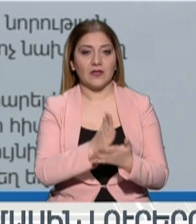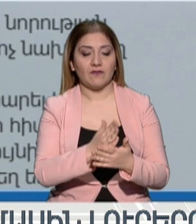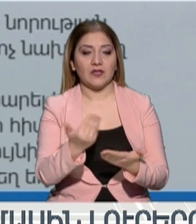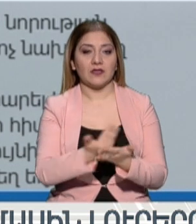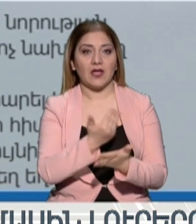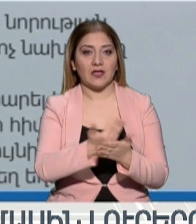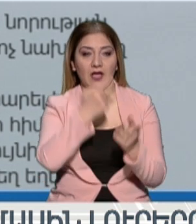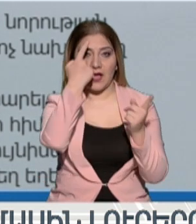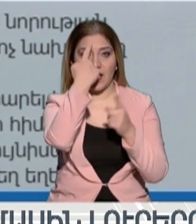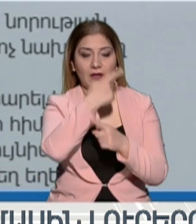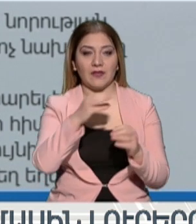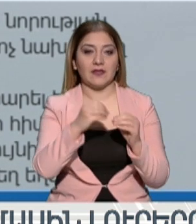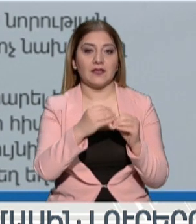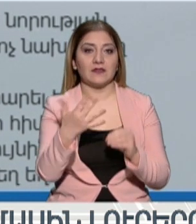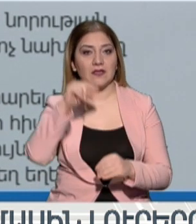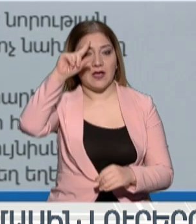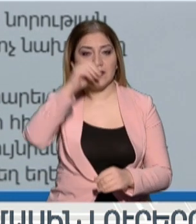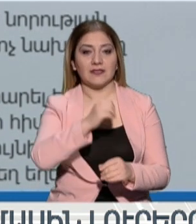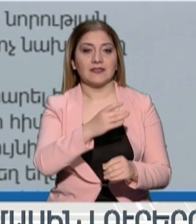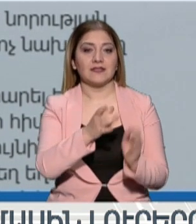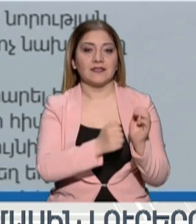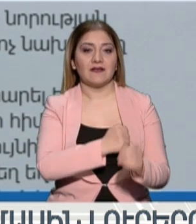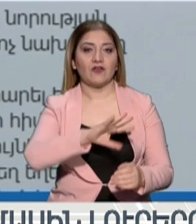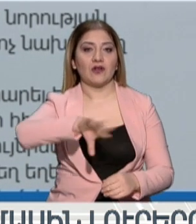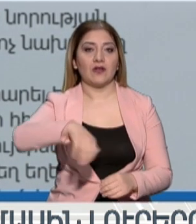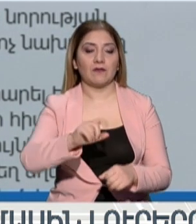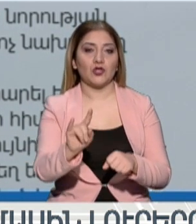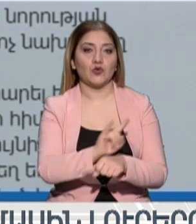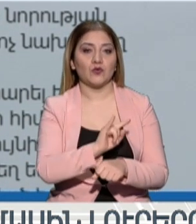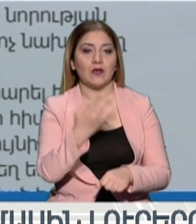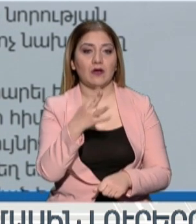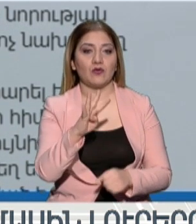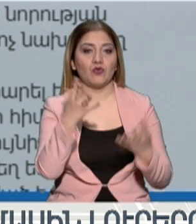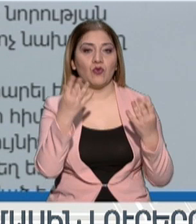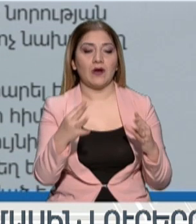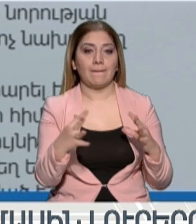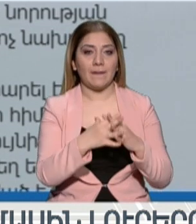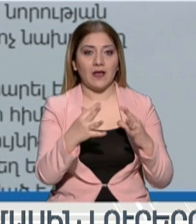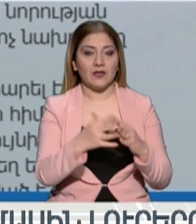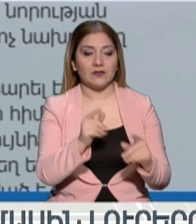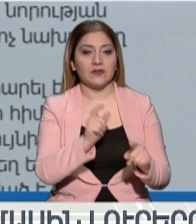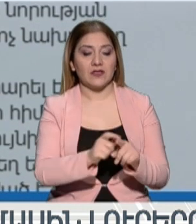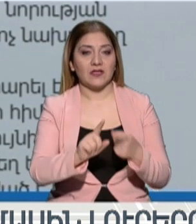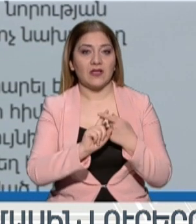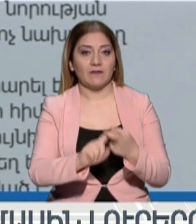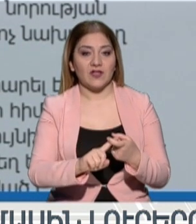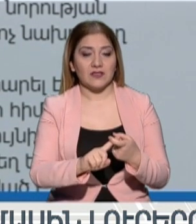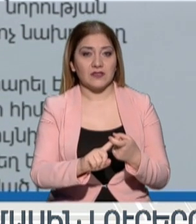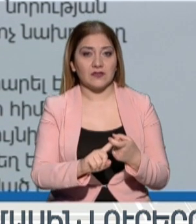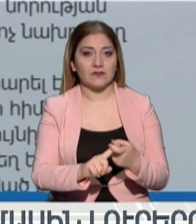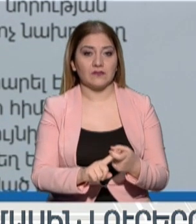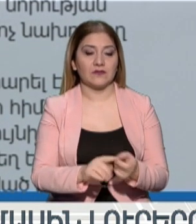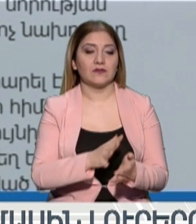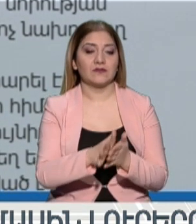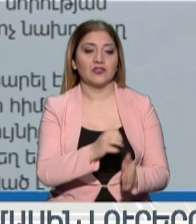են տարածում իբր թե 15 հայ զինվորի գերեվարվելու մասին։ 44-օրյա պատերազմի որոշ դրվագների հետ կապված շահարկվում է